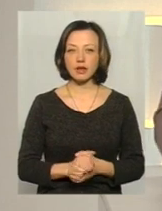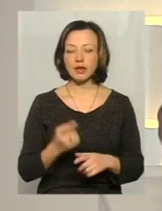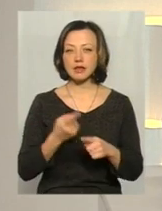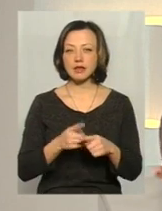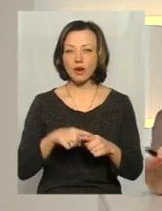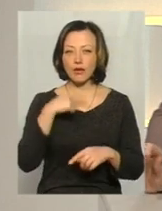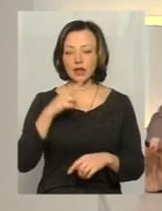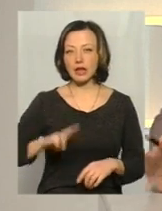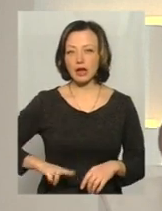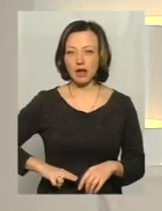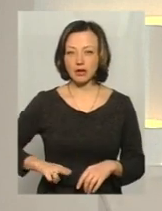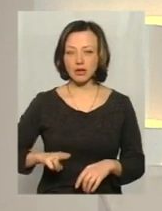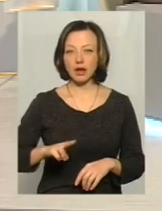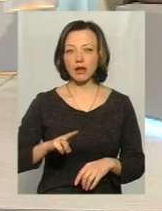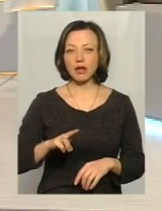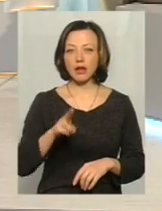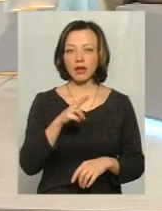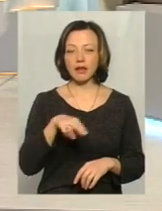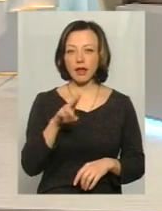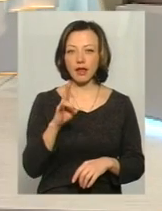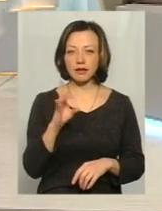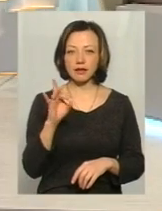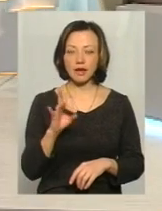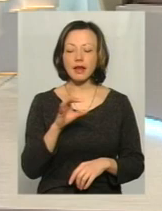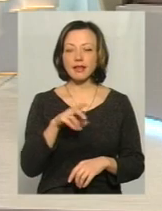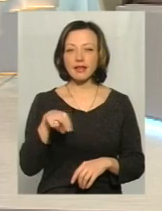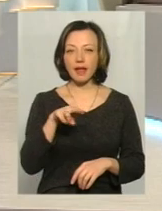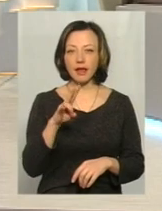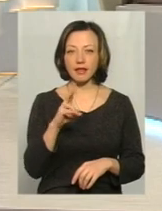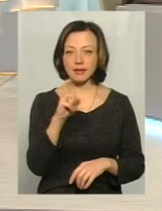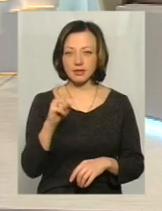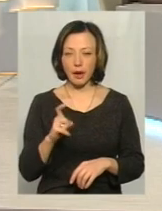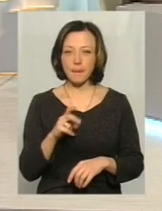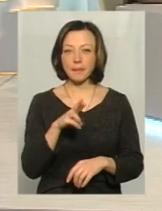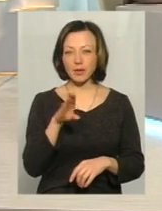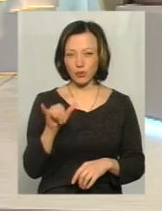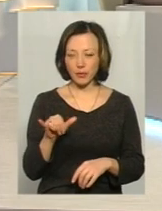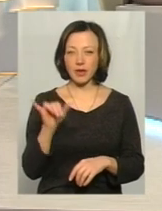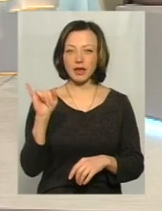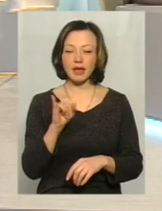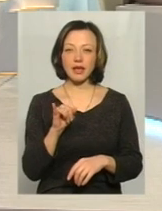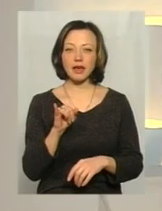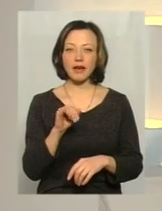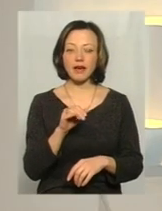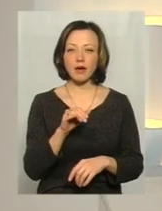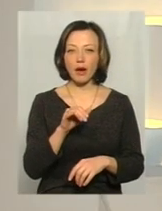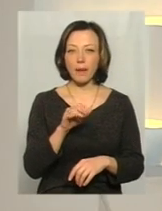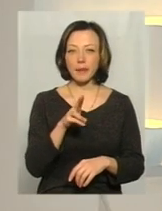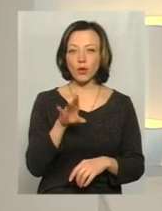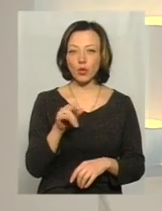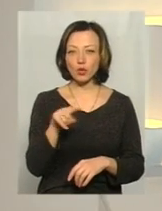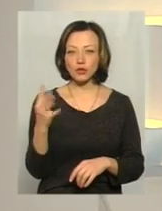це в нас говорили директор ДНЗ Хмельницький центр профтехосвіти сфери послуг і директор ВПУ номер 4. От чи